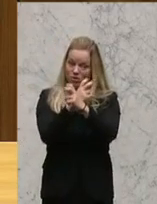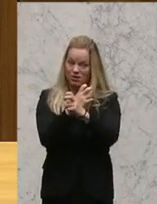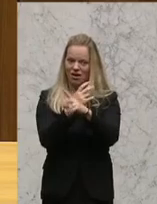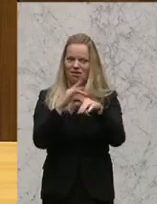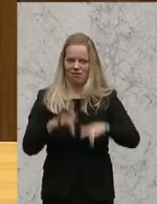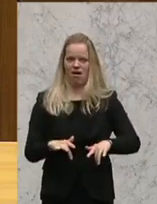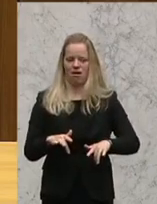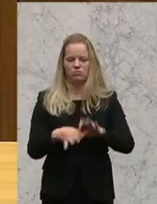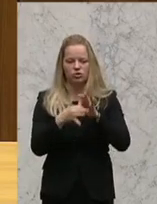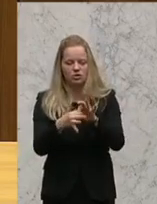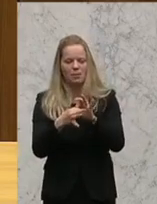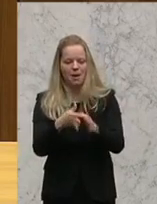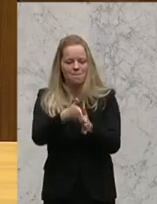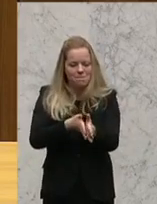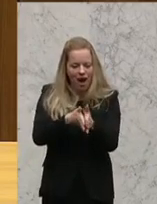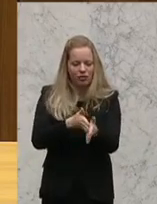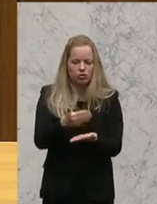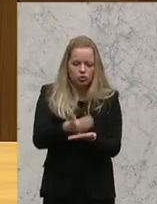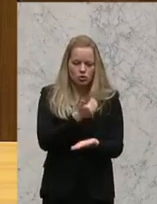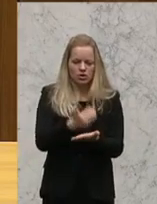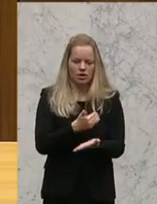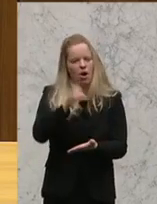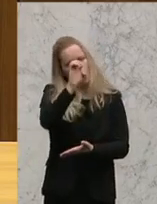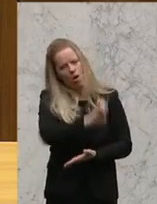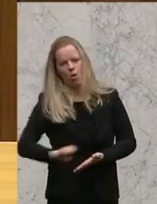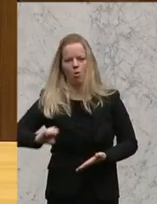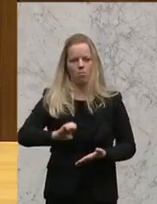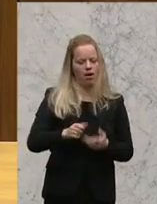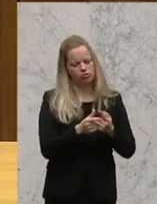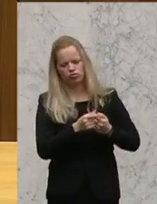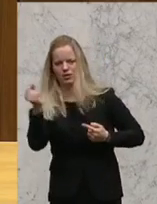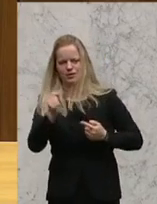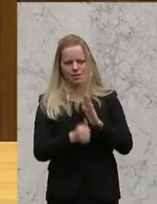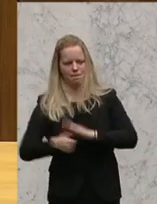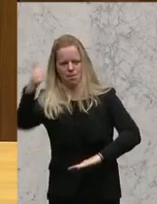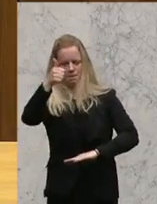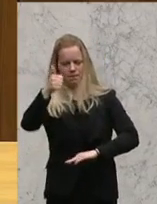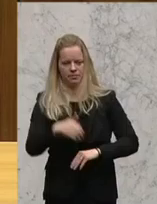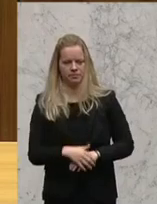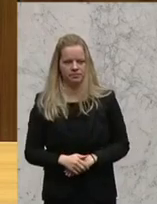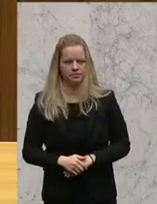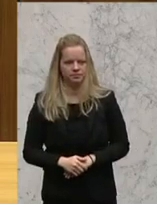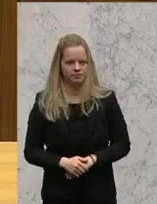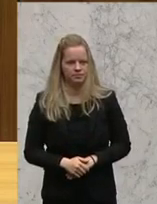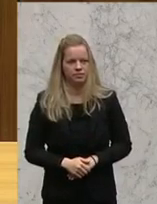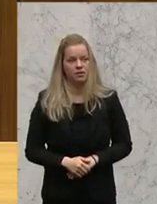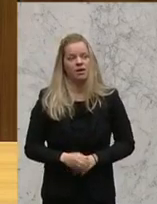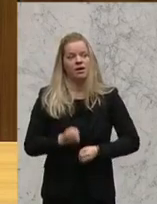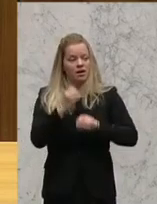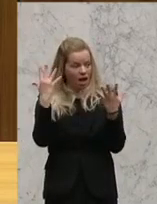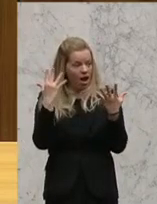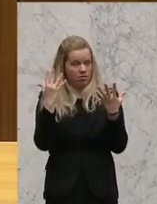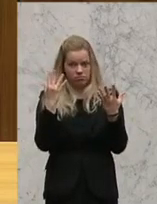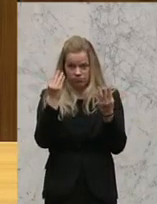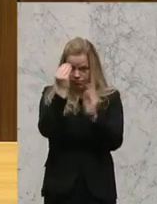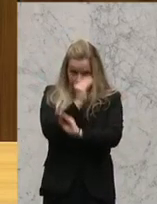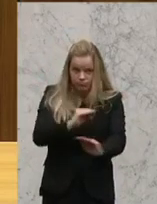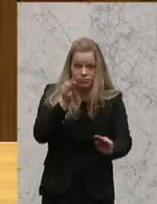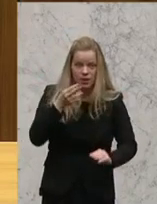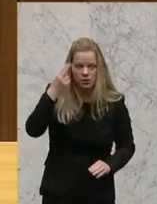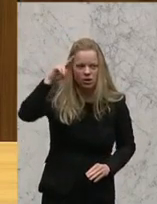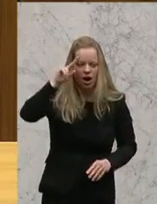der Nutzung der Bahn Europaspitze. Natürlich kommt es auch, sehr geehrte Damen und Herren, zu Investitionen im